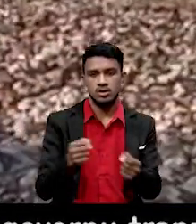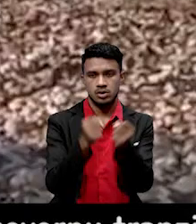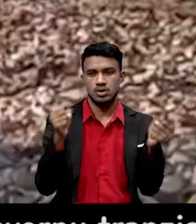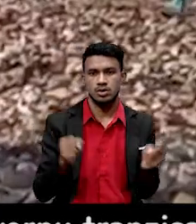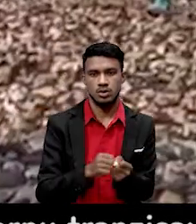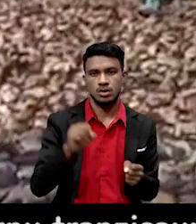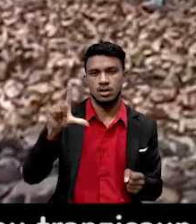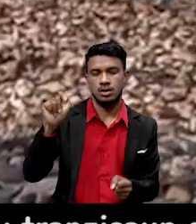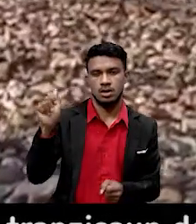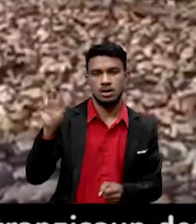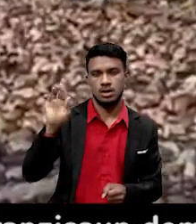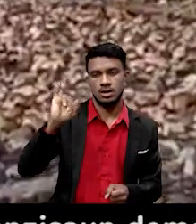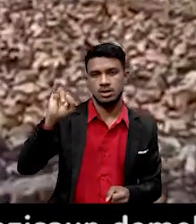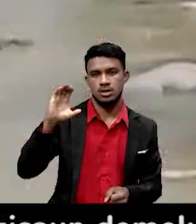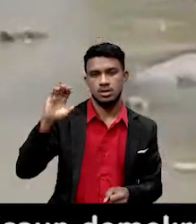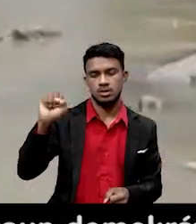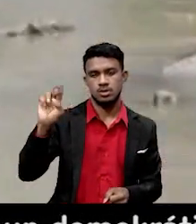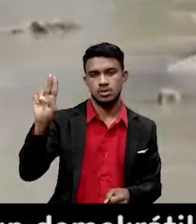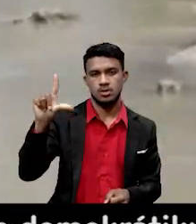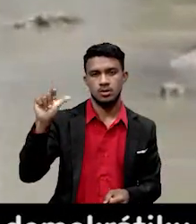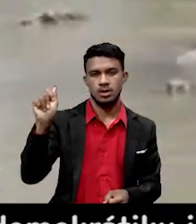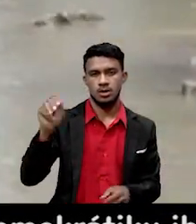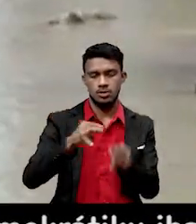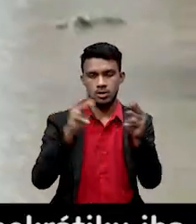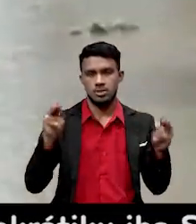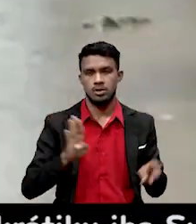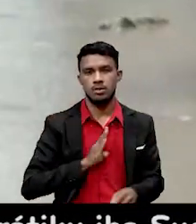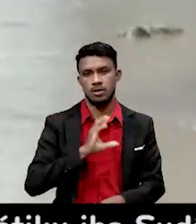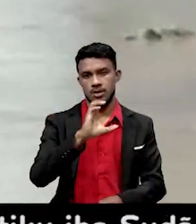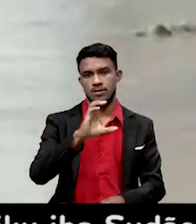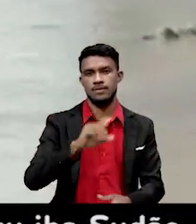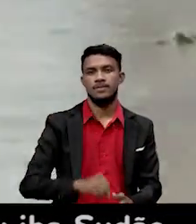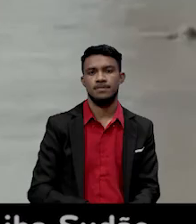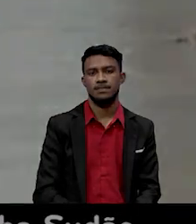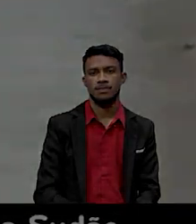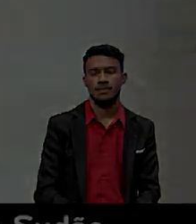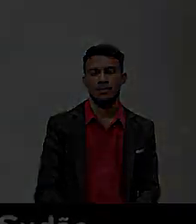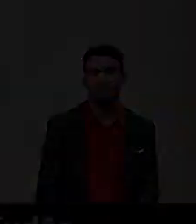posto administrativo Bagia, munisipio Baucau. Napoleon Xavier, ZMN.